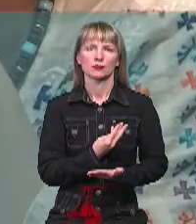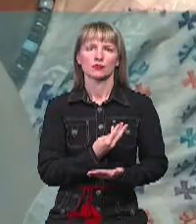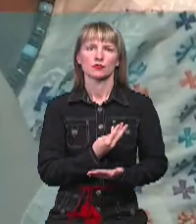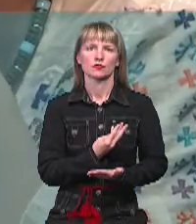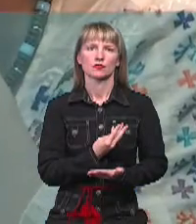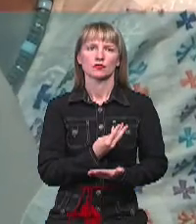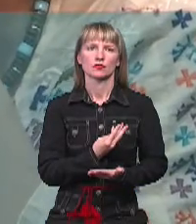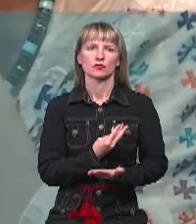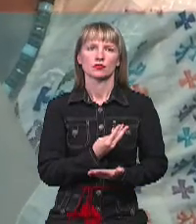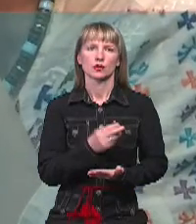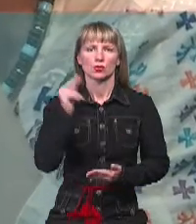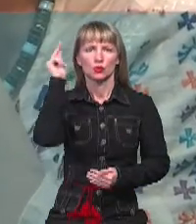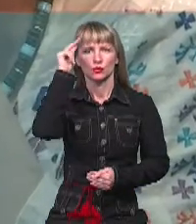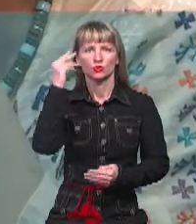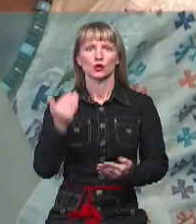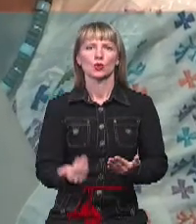є бажання опановувати